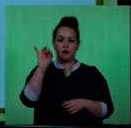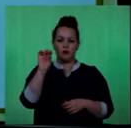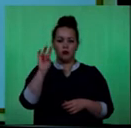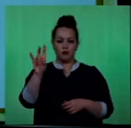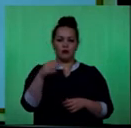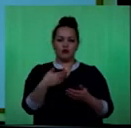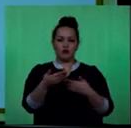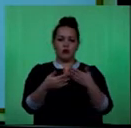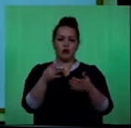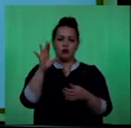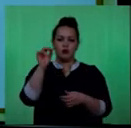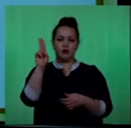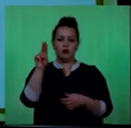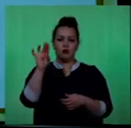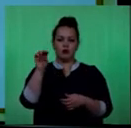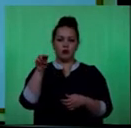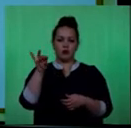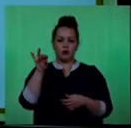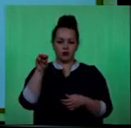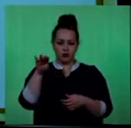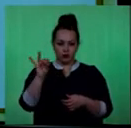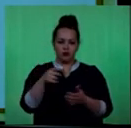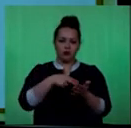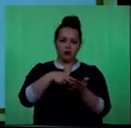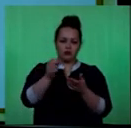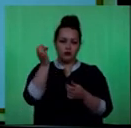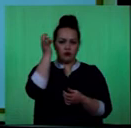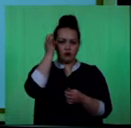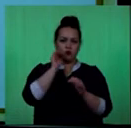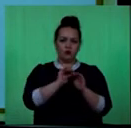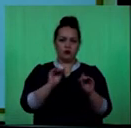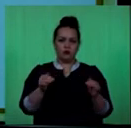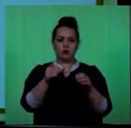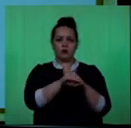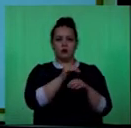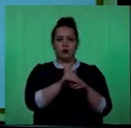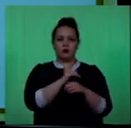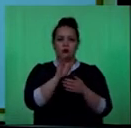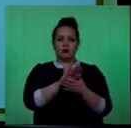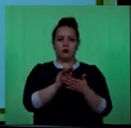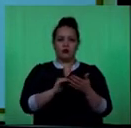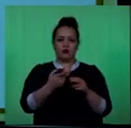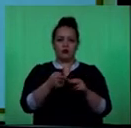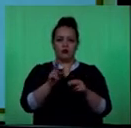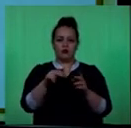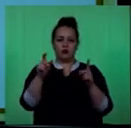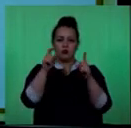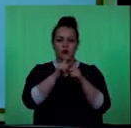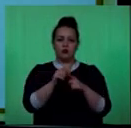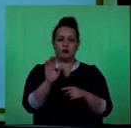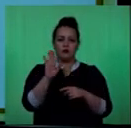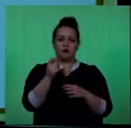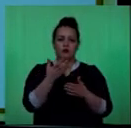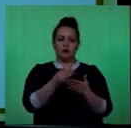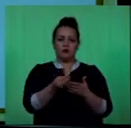идти вспомните ребята молодцы запишите эти слова свои